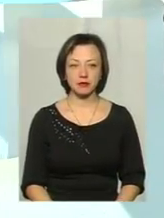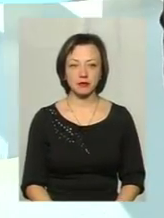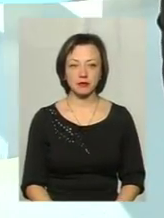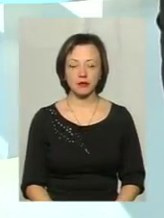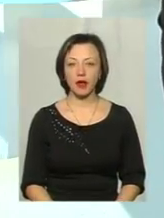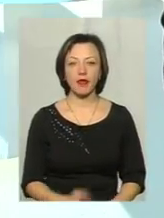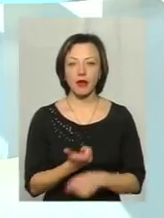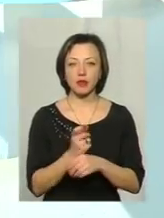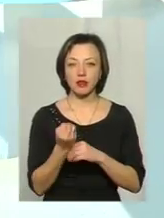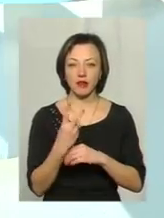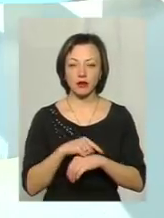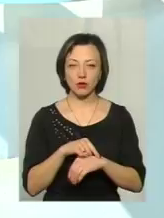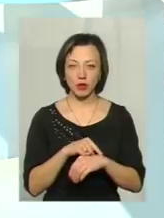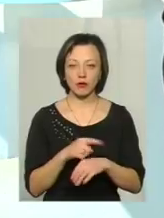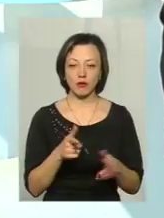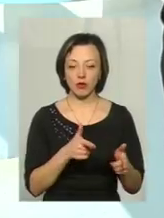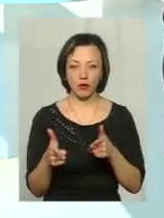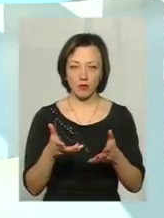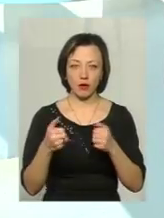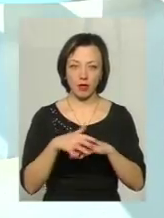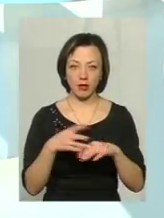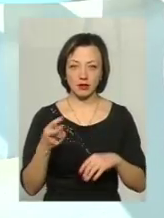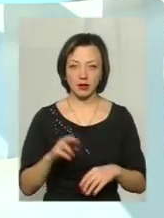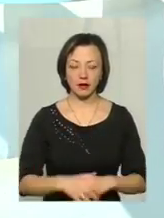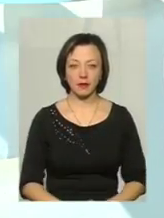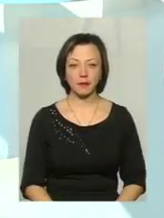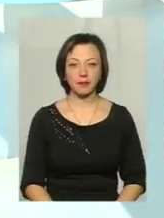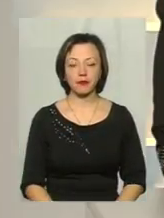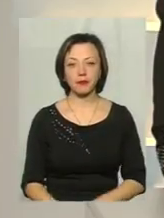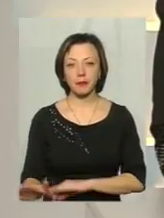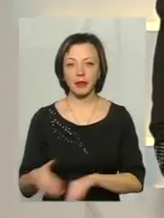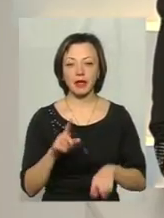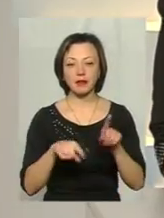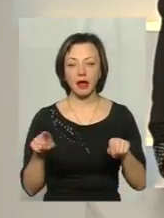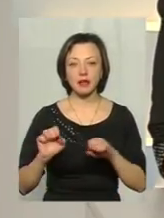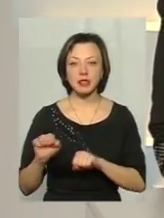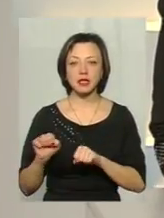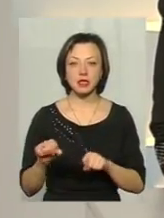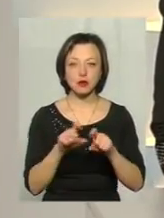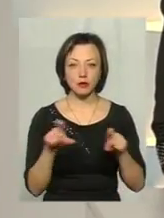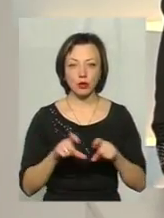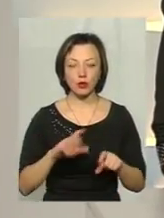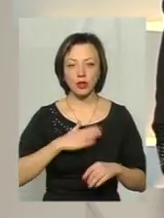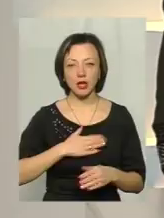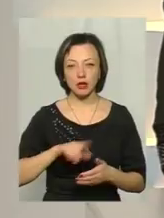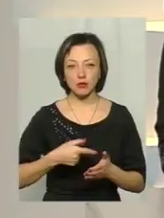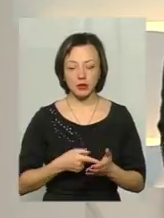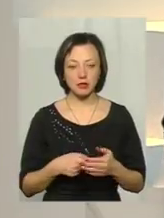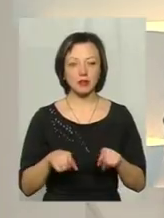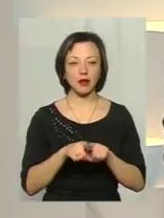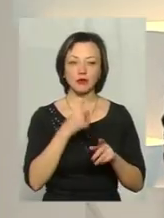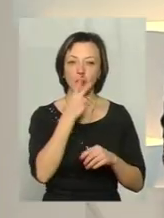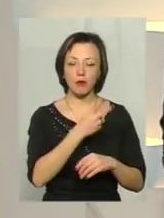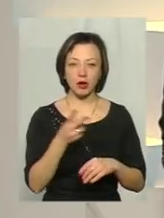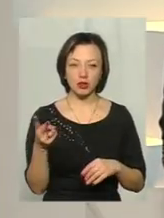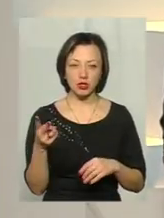не більше 12 годин. Споруда ж буде готова до прийому населення. Деякі захисні споруди нашого міста. Ми також